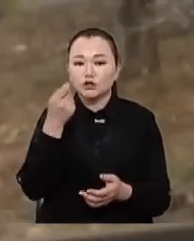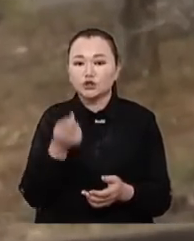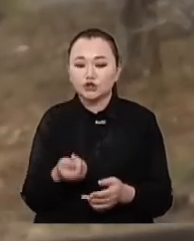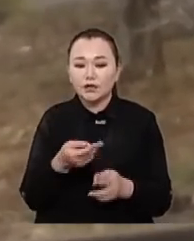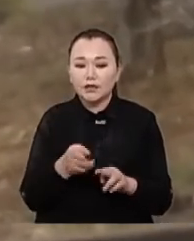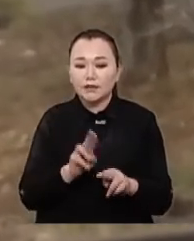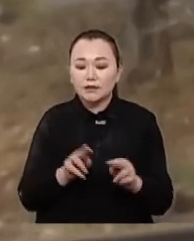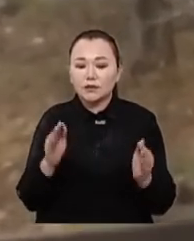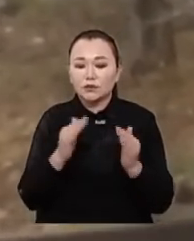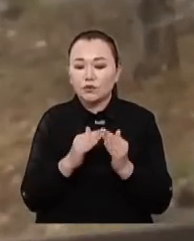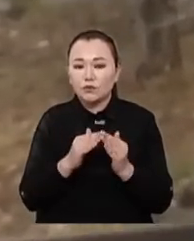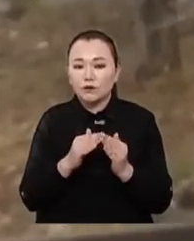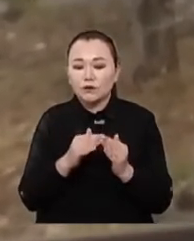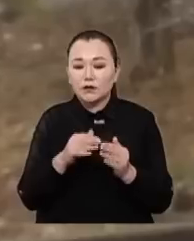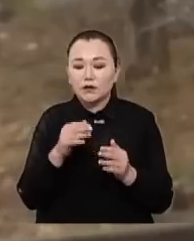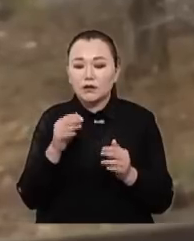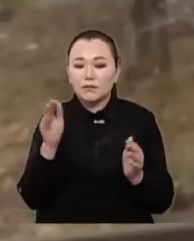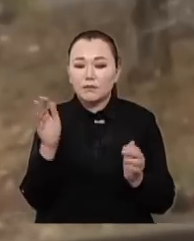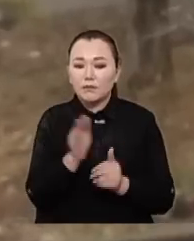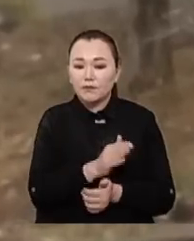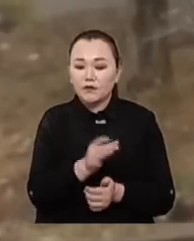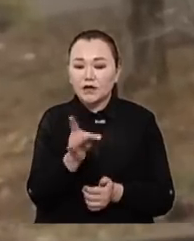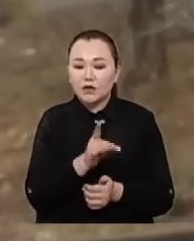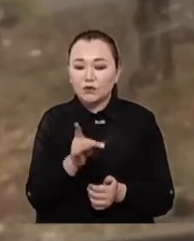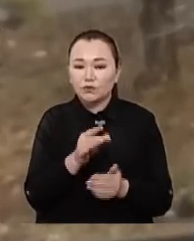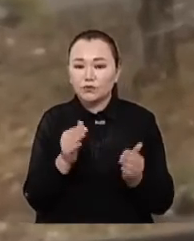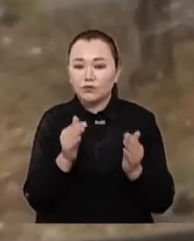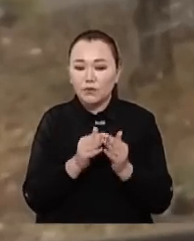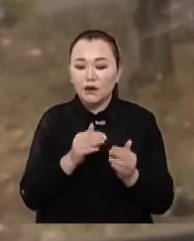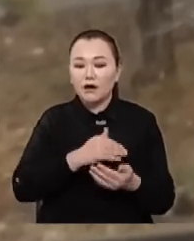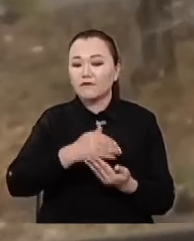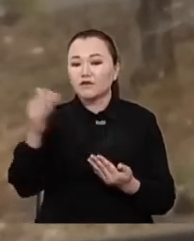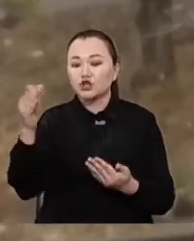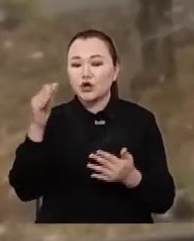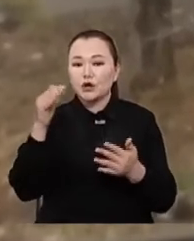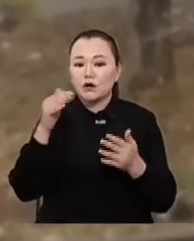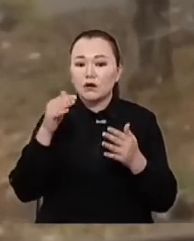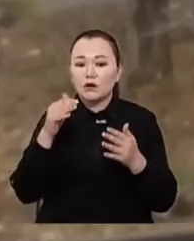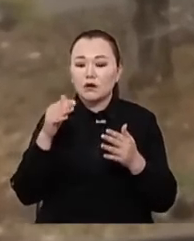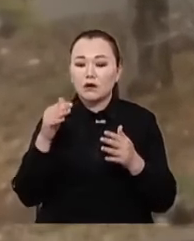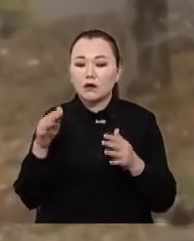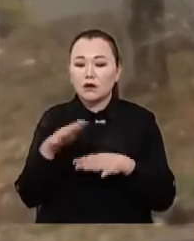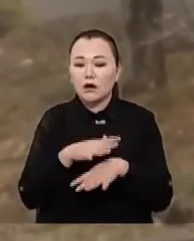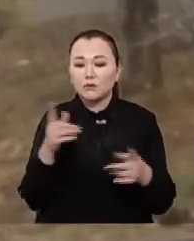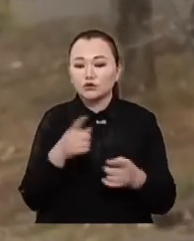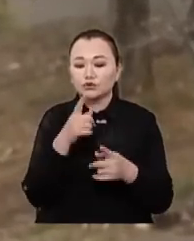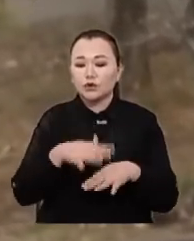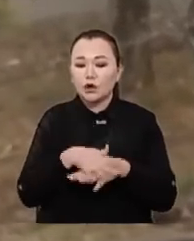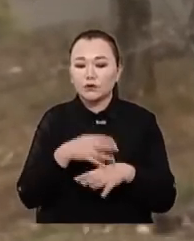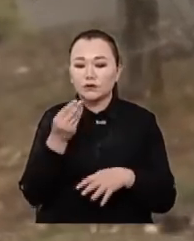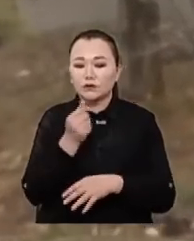ол үйлердің төменгі райондағы үйлер, а жоғарғы райондағы үйлерге кәдімгі